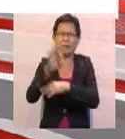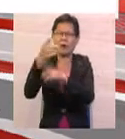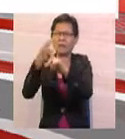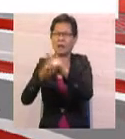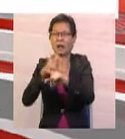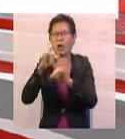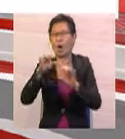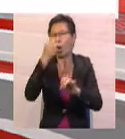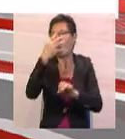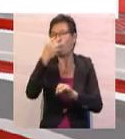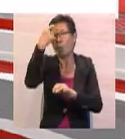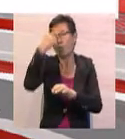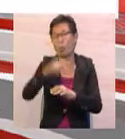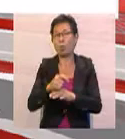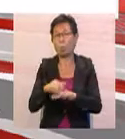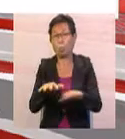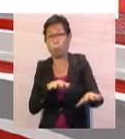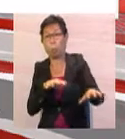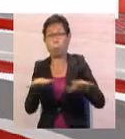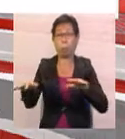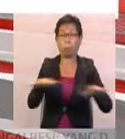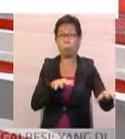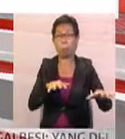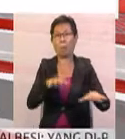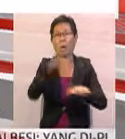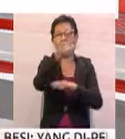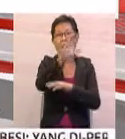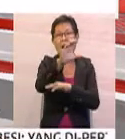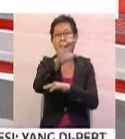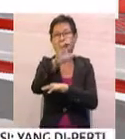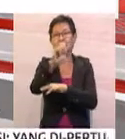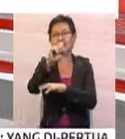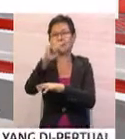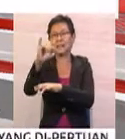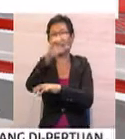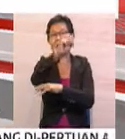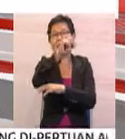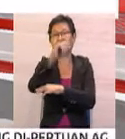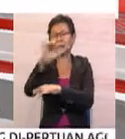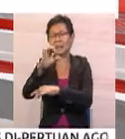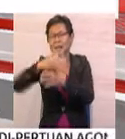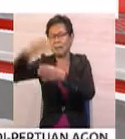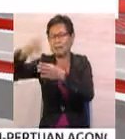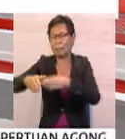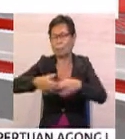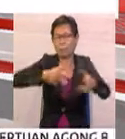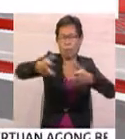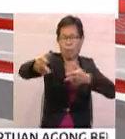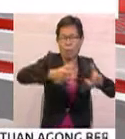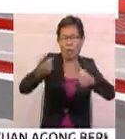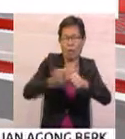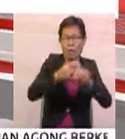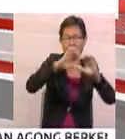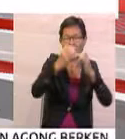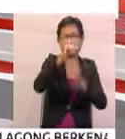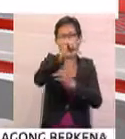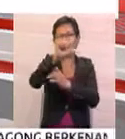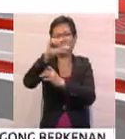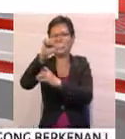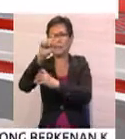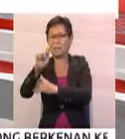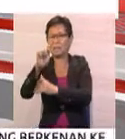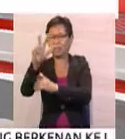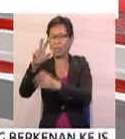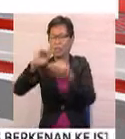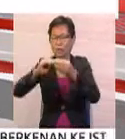Hong Kong untuk menggegarkan litar antarabangsa Sepang SIC apabila menamatkan perlumbaan pertama kelas GT3 di